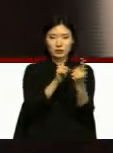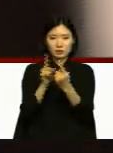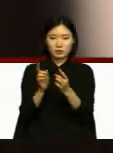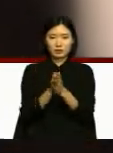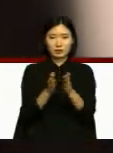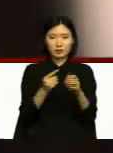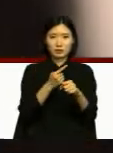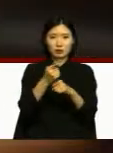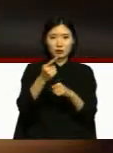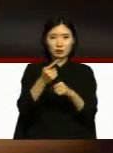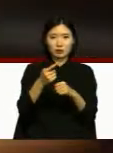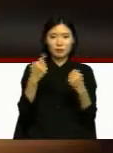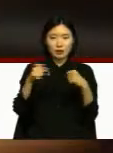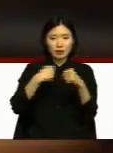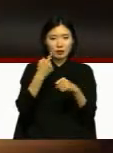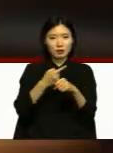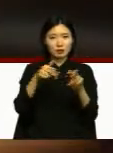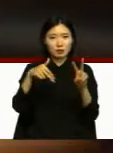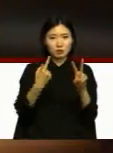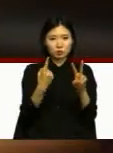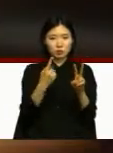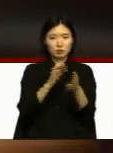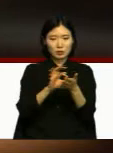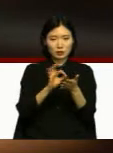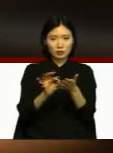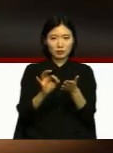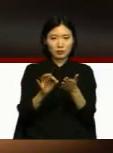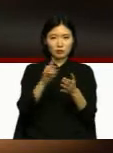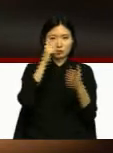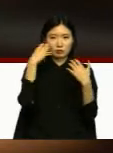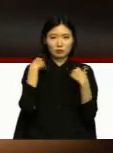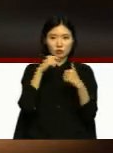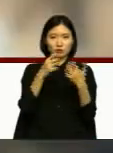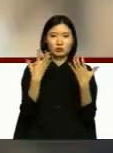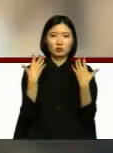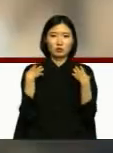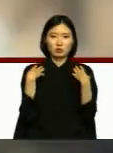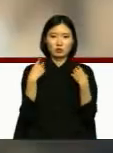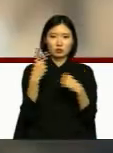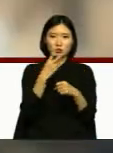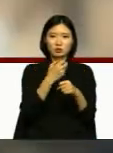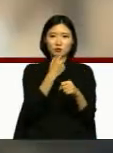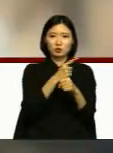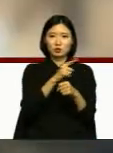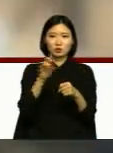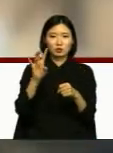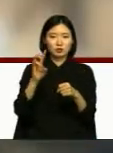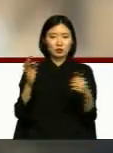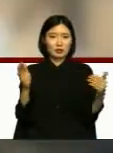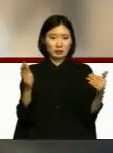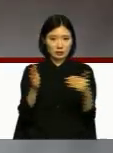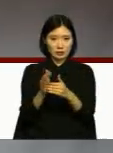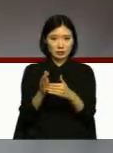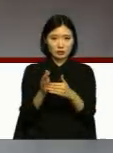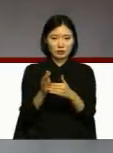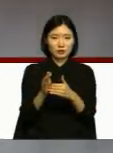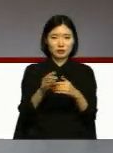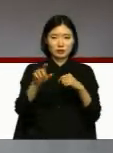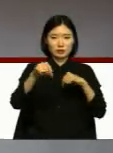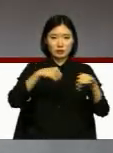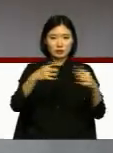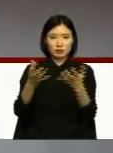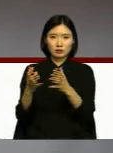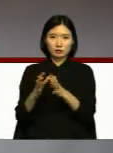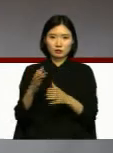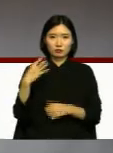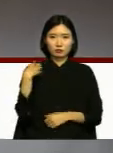매년 약 2조 원이 소요될 것으로 예상하고 정부와 교육청이 2020년부터 2024년까지 5년간 지자체 기존